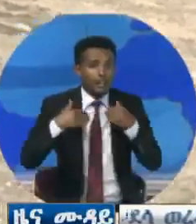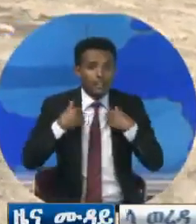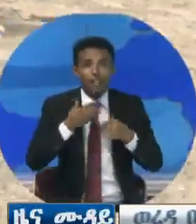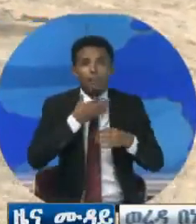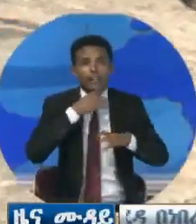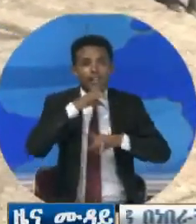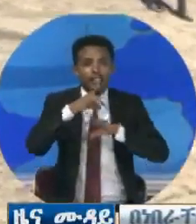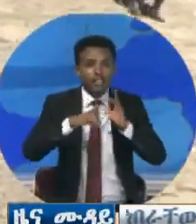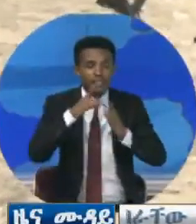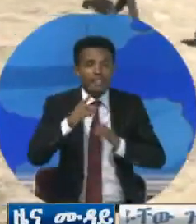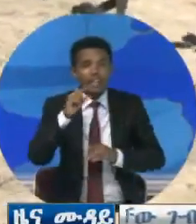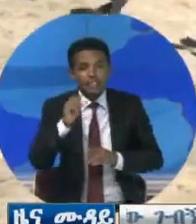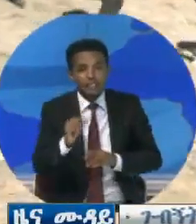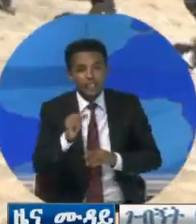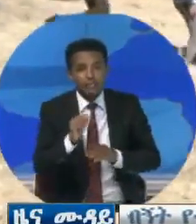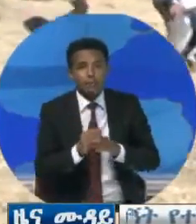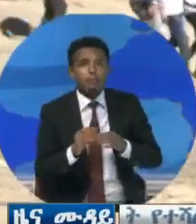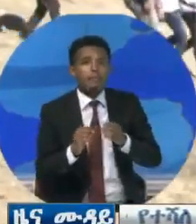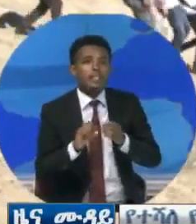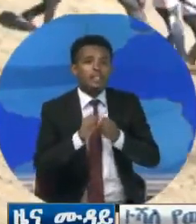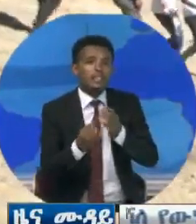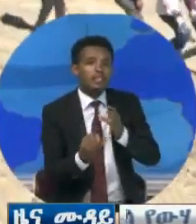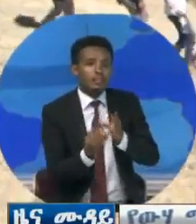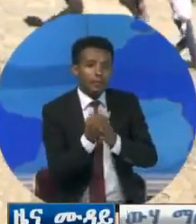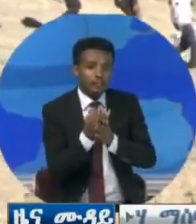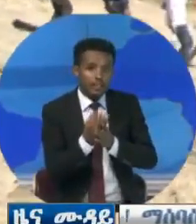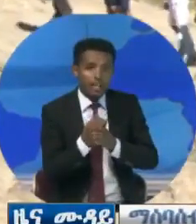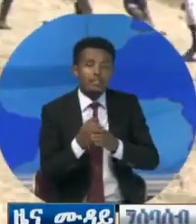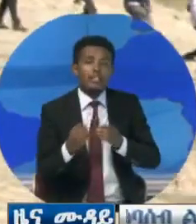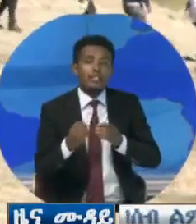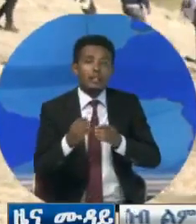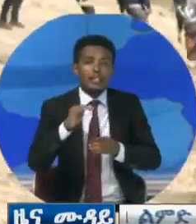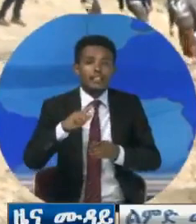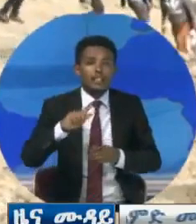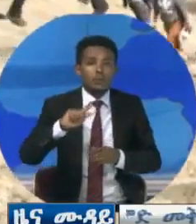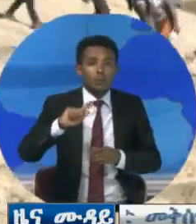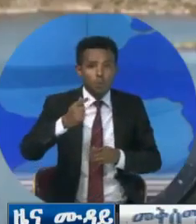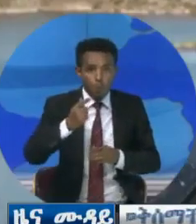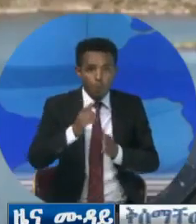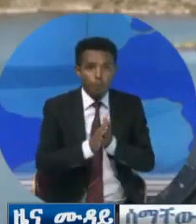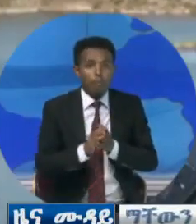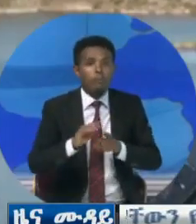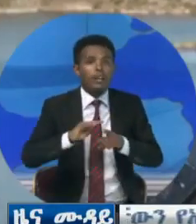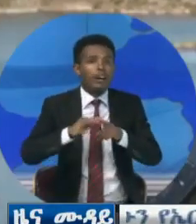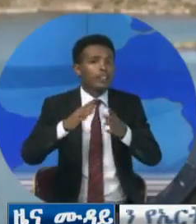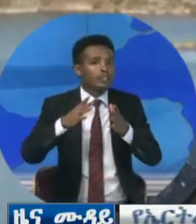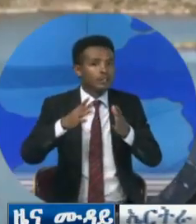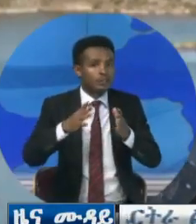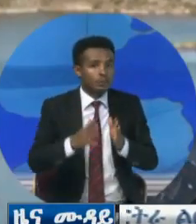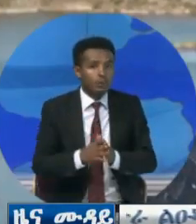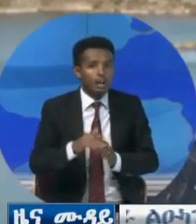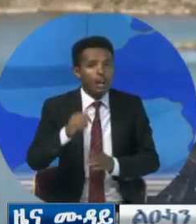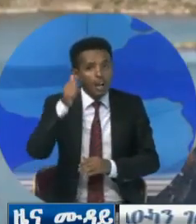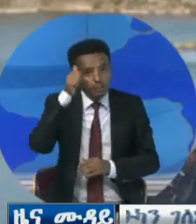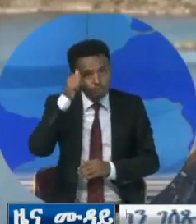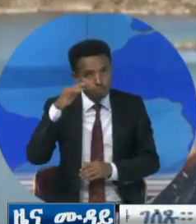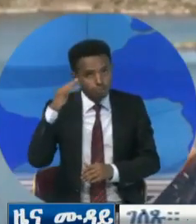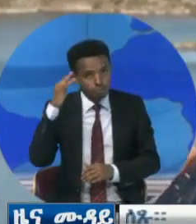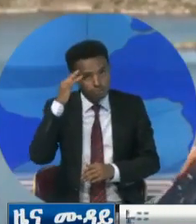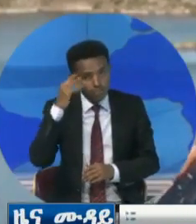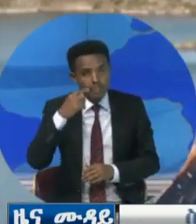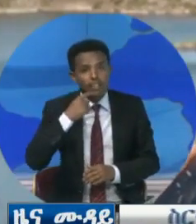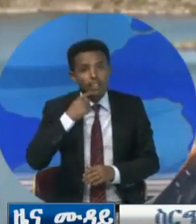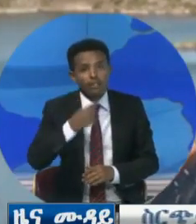ቢሮ የአነስተኛ መስኖ መሰረተ ልማትና የመስኖ መሐንዲሱ አቶ ሙልጌታ አበበ እንደሚሉት እነዚህ ማስኖ ግድቦች እና ያሳየናቸው እነዚህ